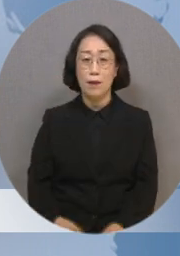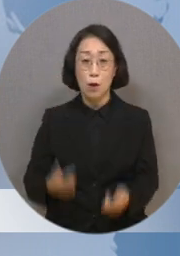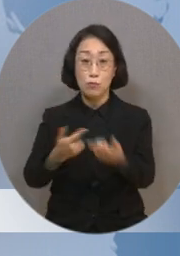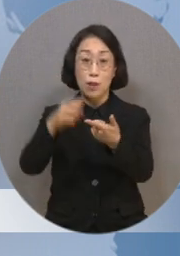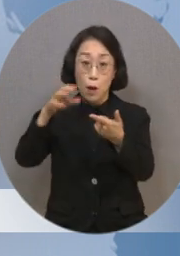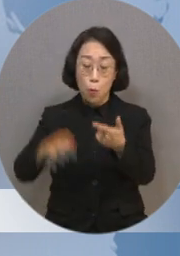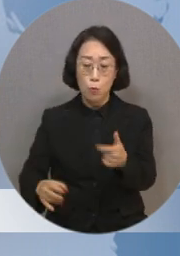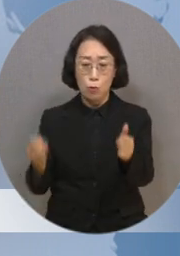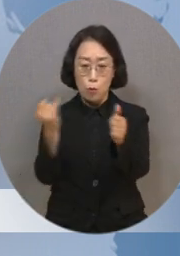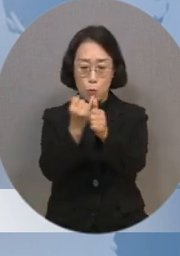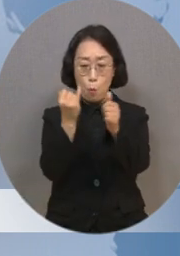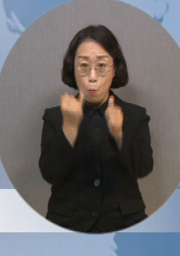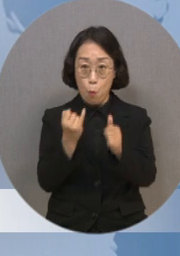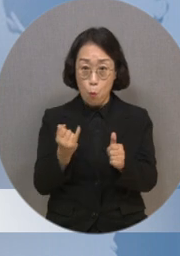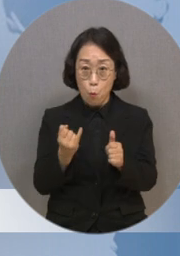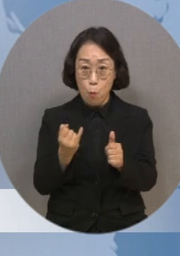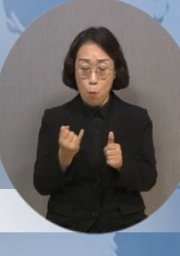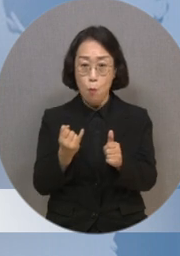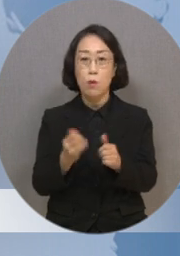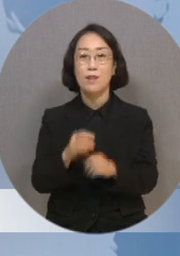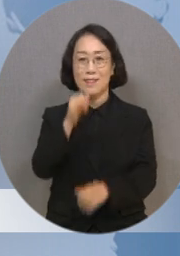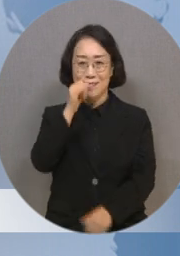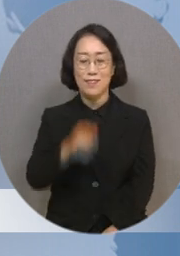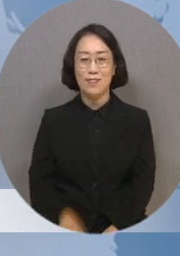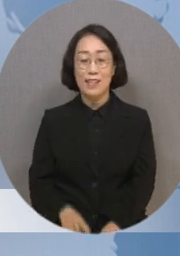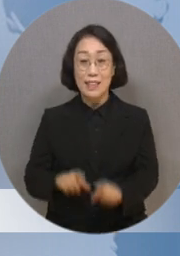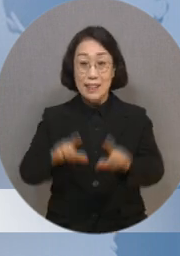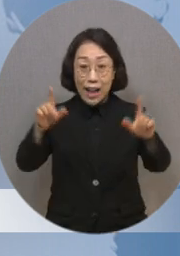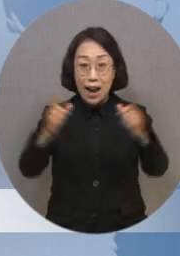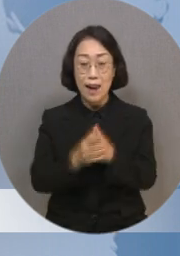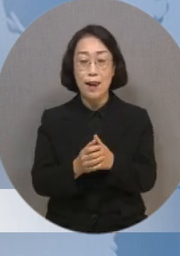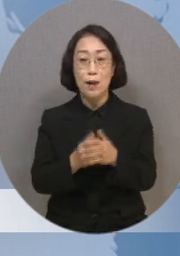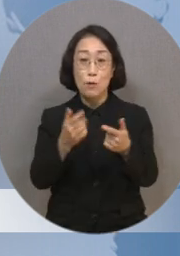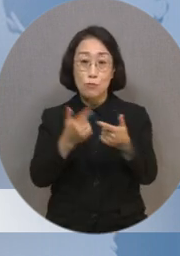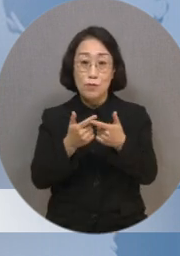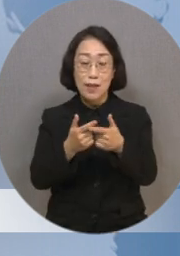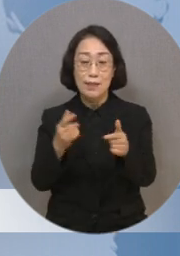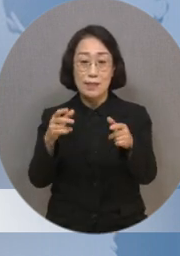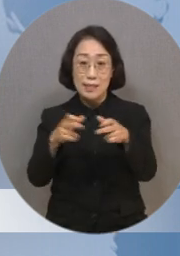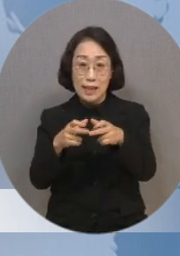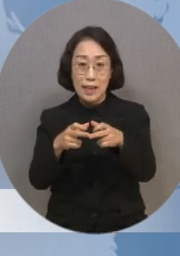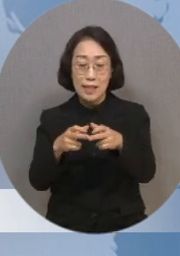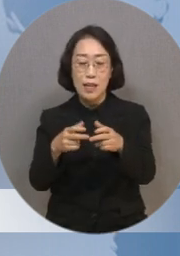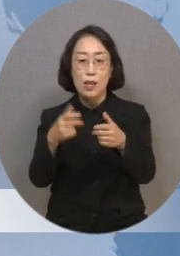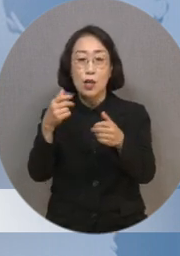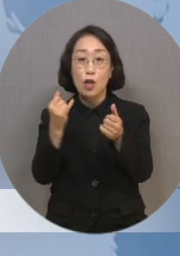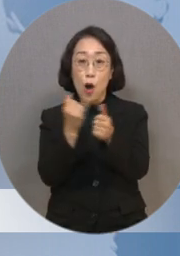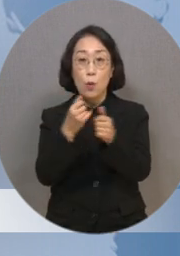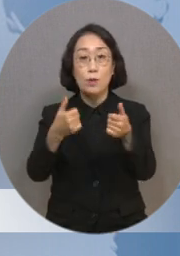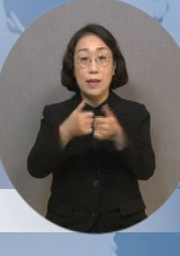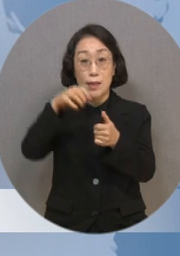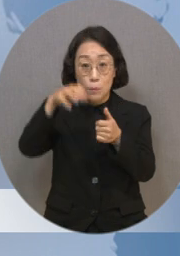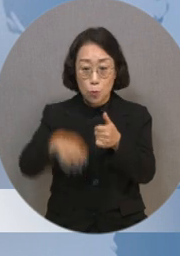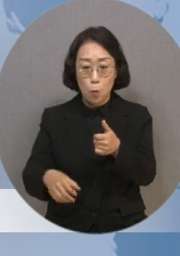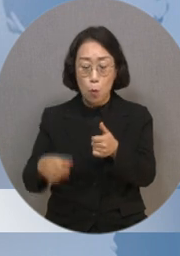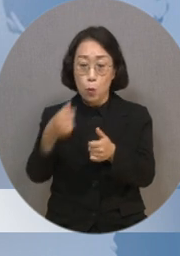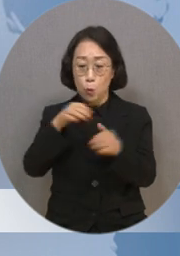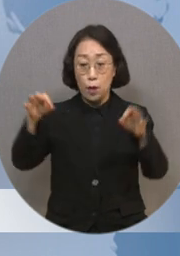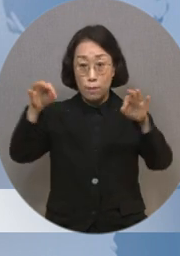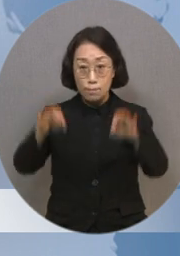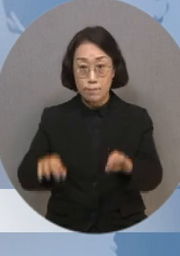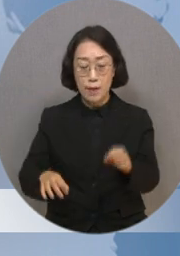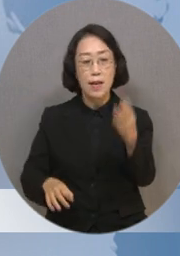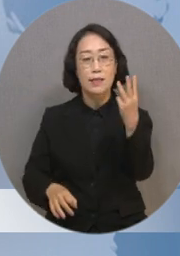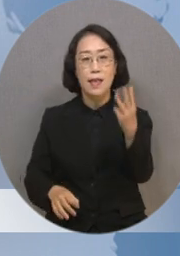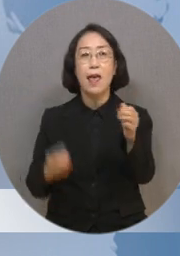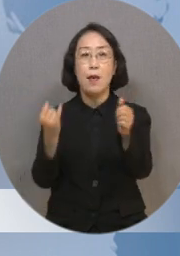결혼식이 열렸는데요 이날의 주인공들은 부산 장애인 총연합회 결혼 상담소를 통해 만나게 된 새상의